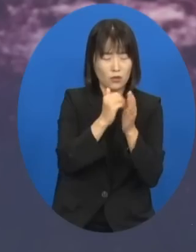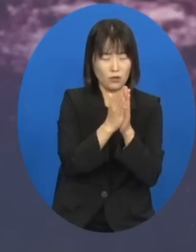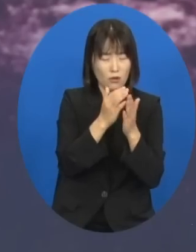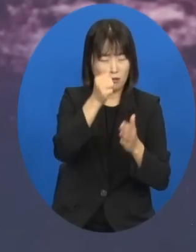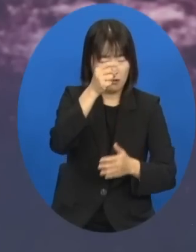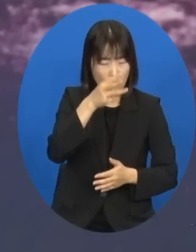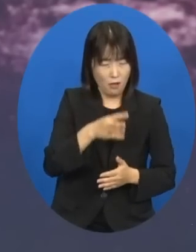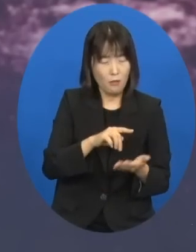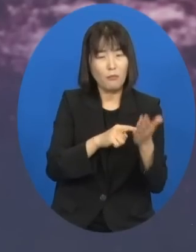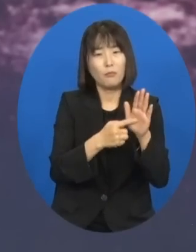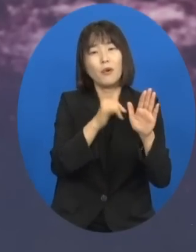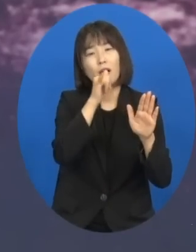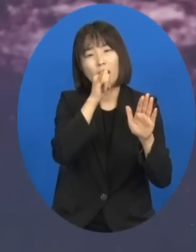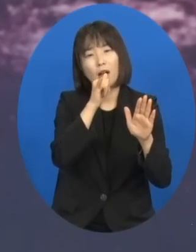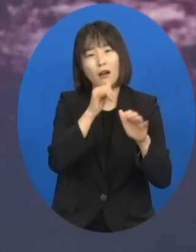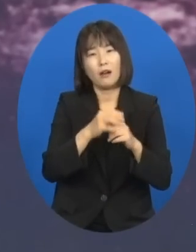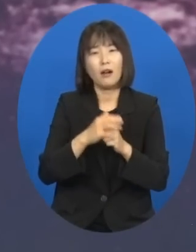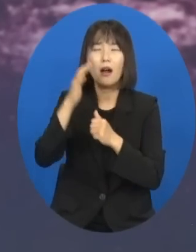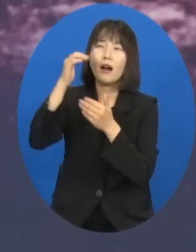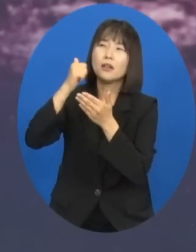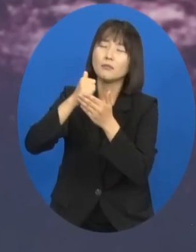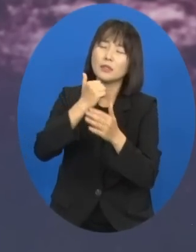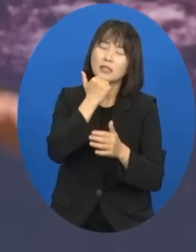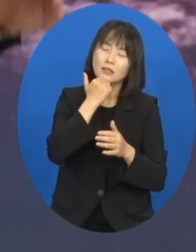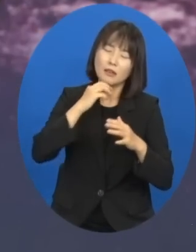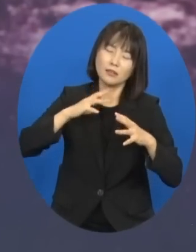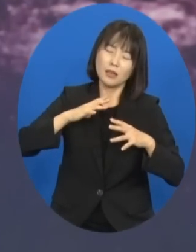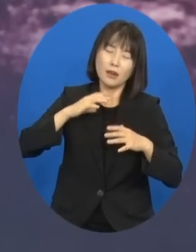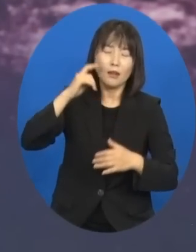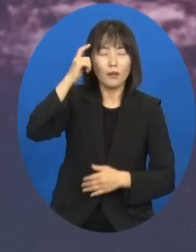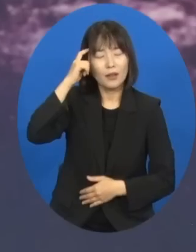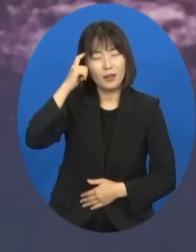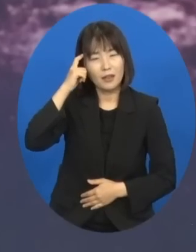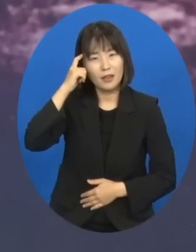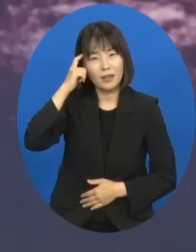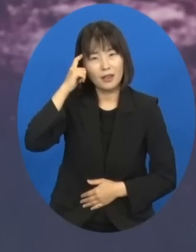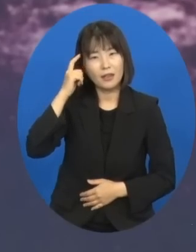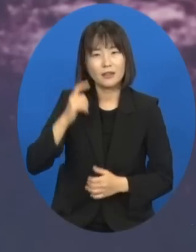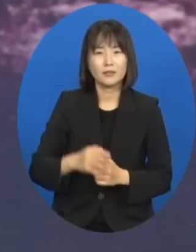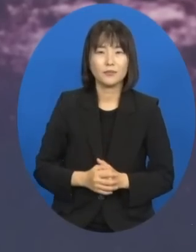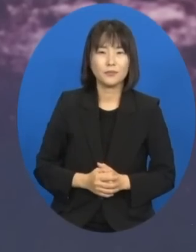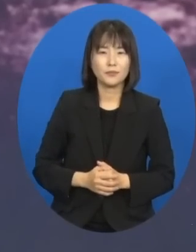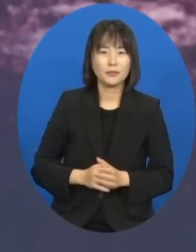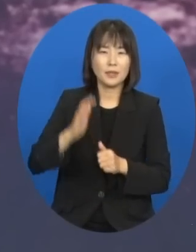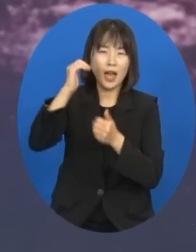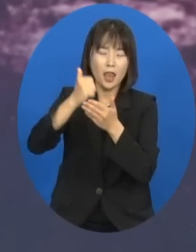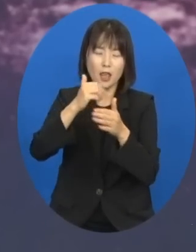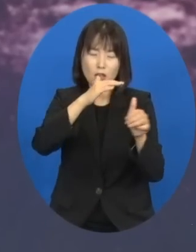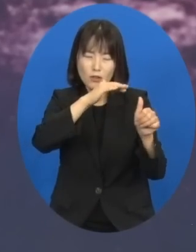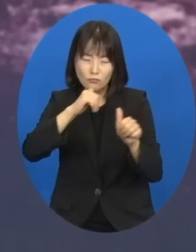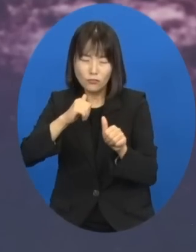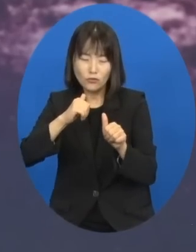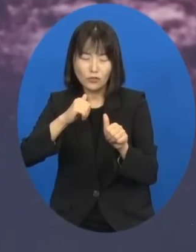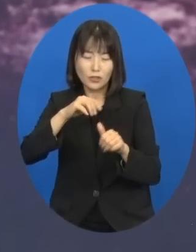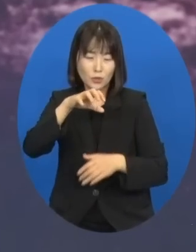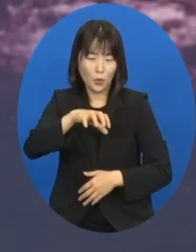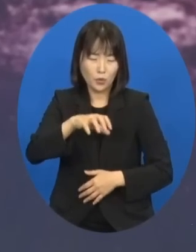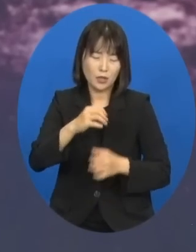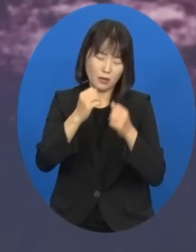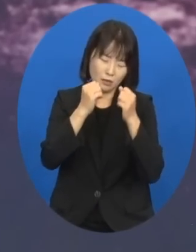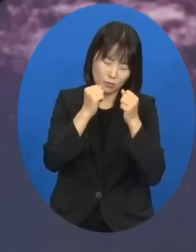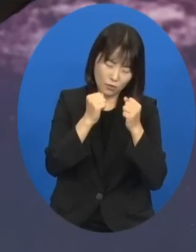나와요. 뭐가 그렇게 하나님은 자랑스러우셨을까요? 자신의 부르신 그 삶에 머물러 있고